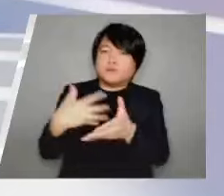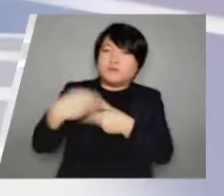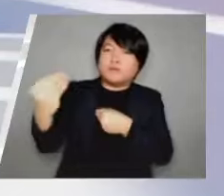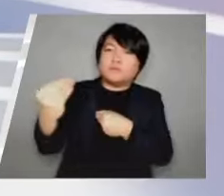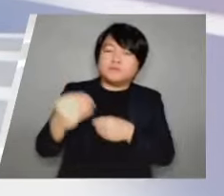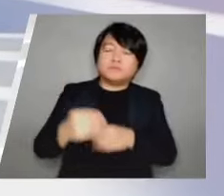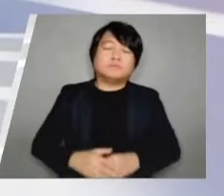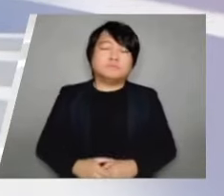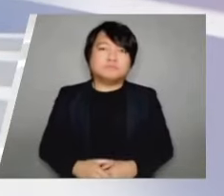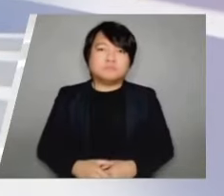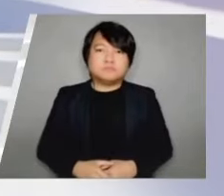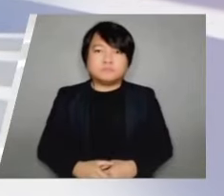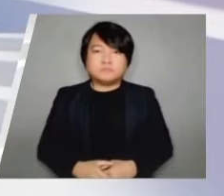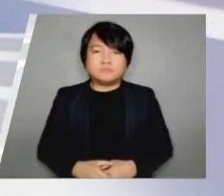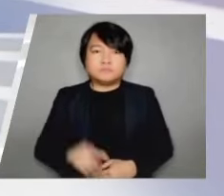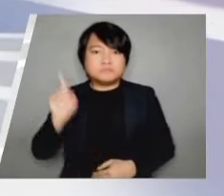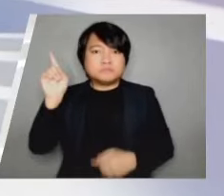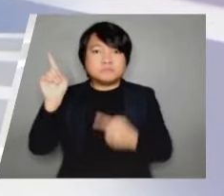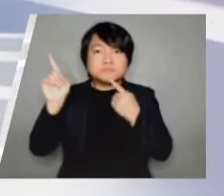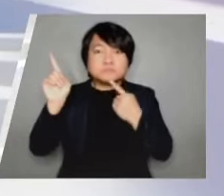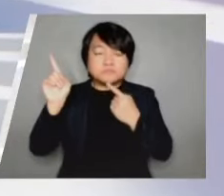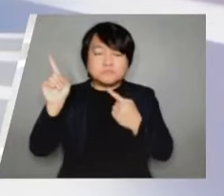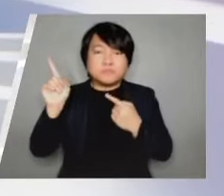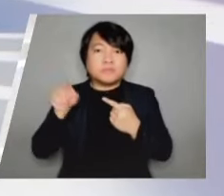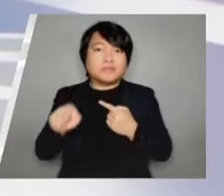sa isang burol. Ngayon,